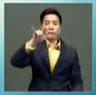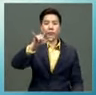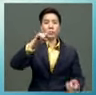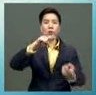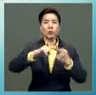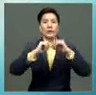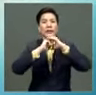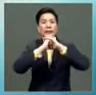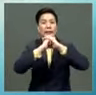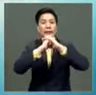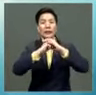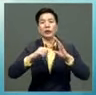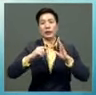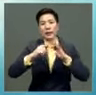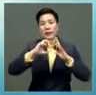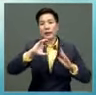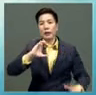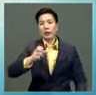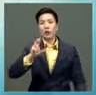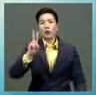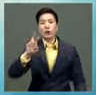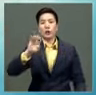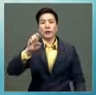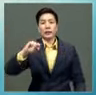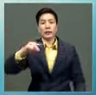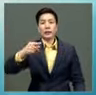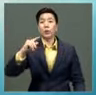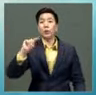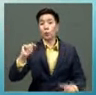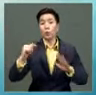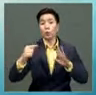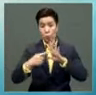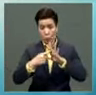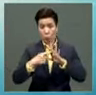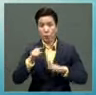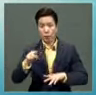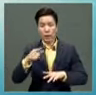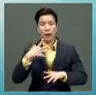องเฉินตูประเทศสาธารณรัฐประชาชนจีน